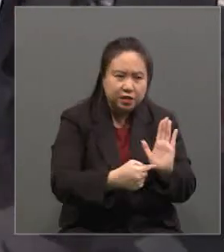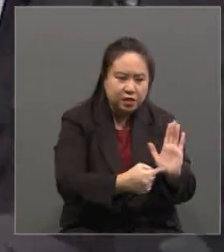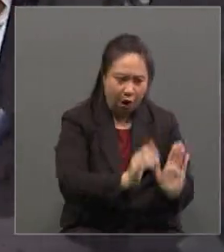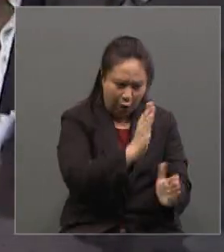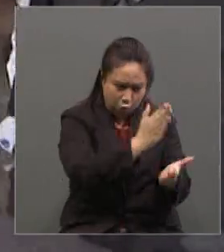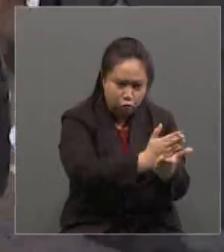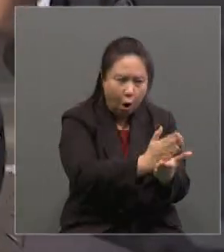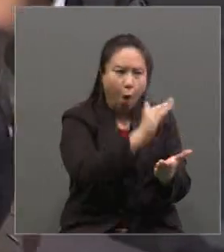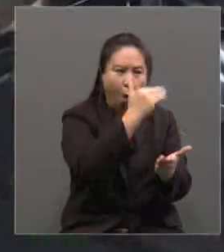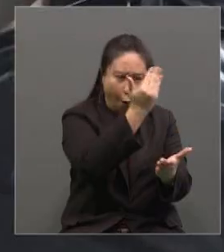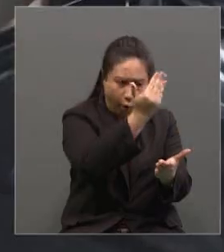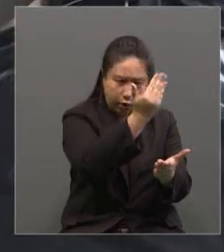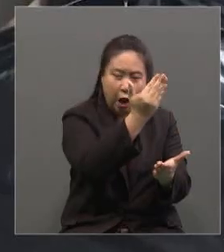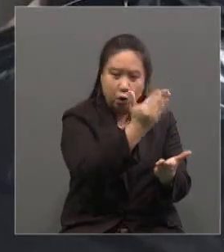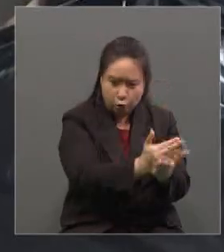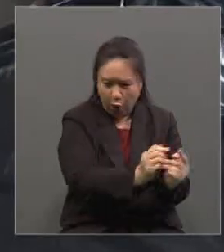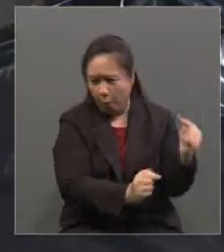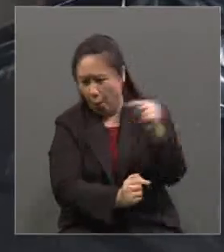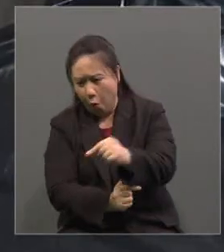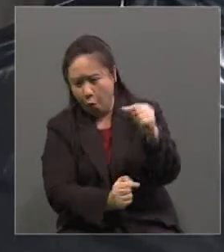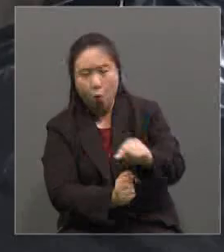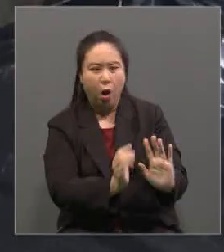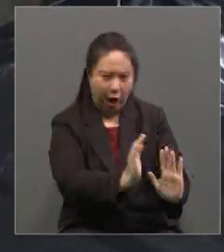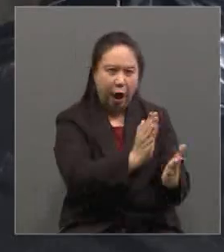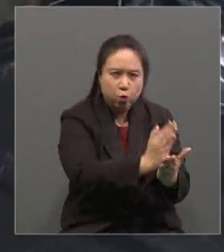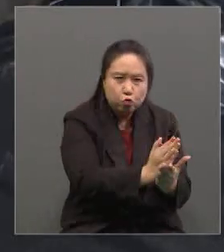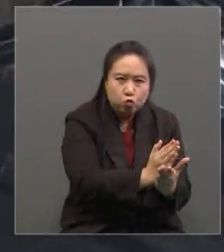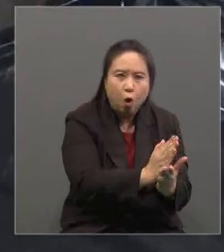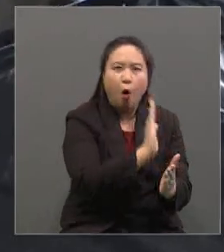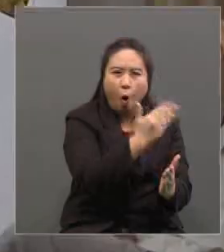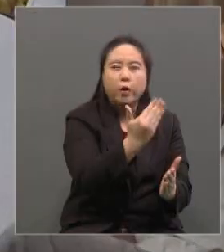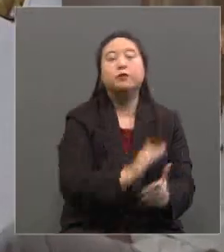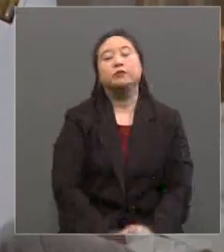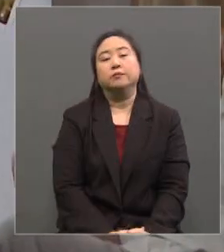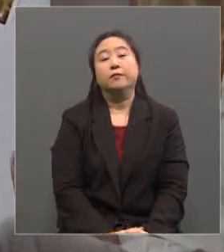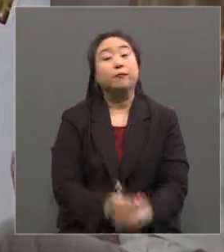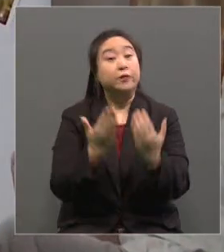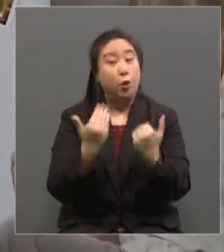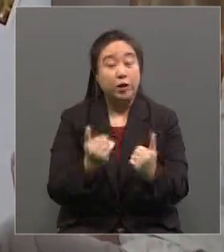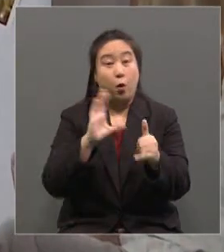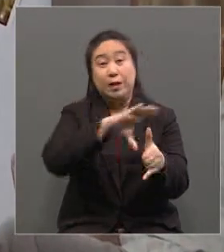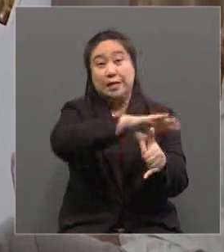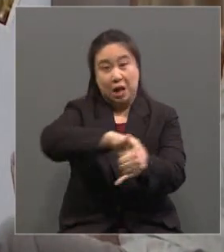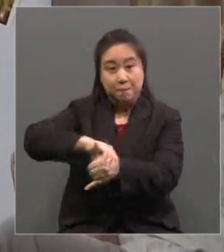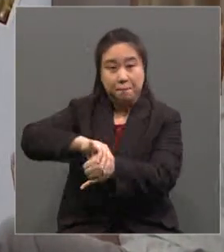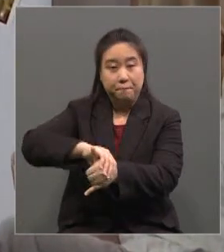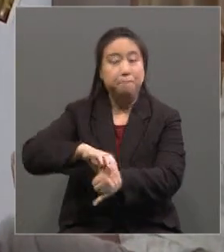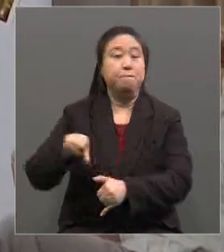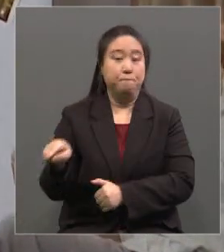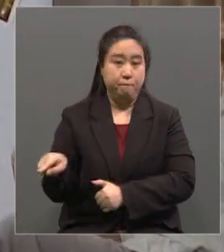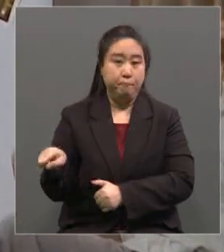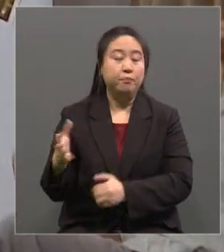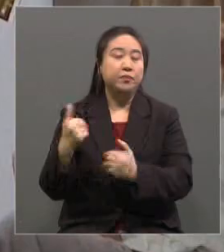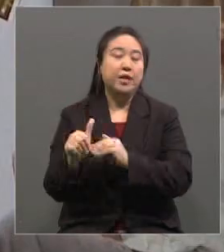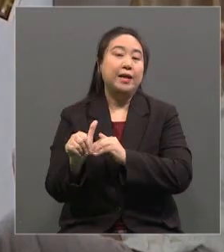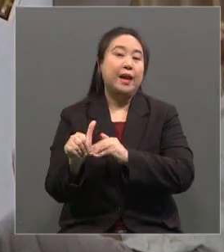ยิงชั่วคราวแบบเฉพาะที่เท่านั้นไปดูเรื่องของตัวประกันกันบ้างล่าสุดมีการเปิดเผยนะคะนายกาซีฮัดค่ะหนในาย